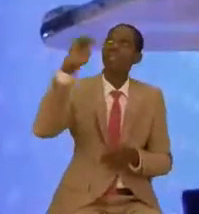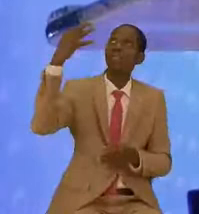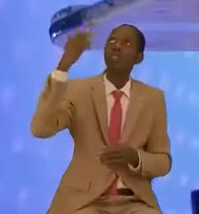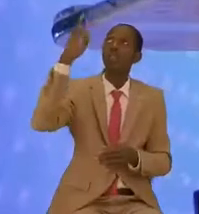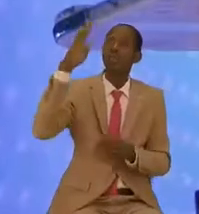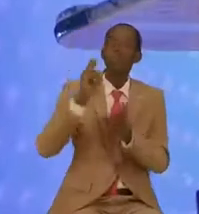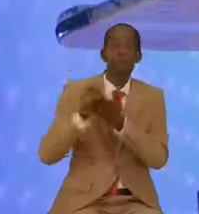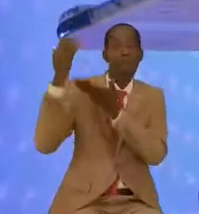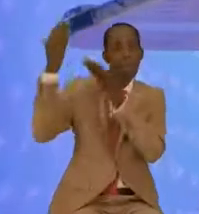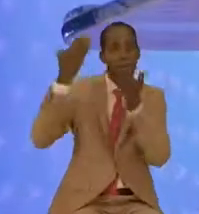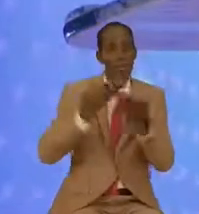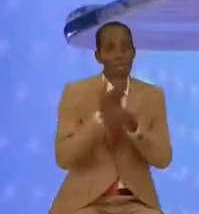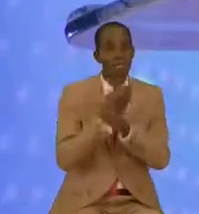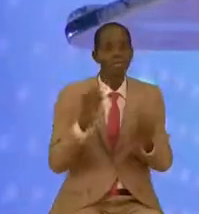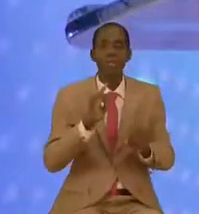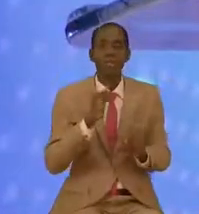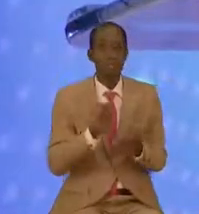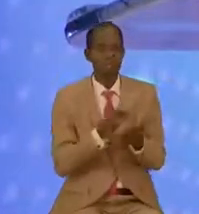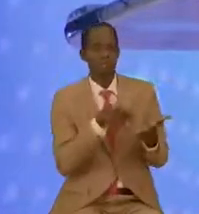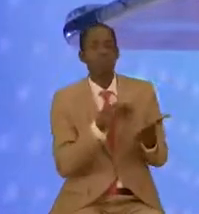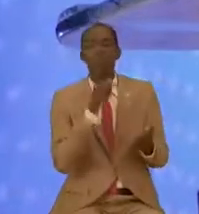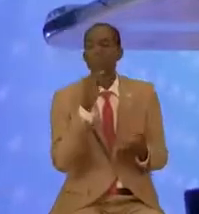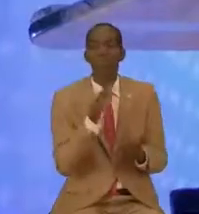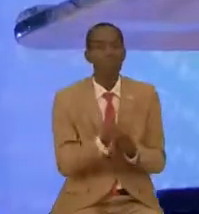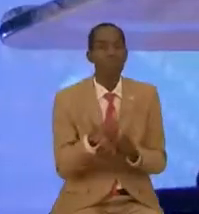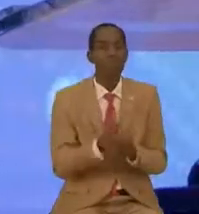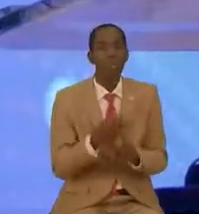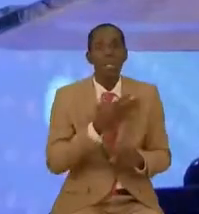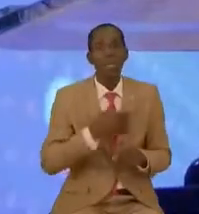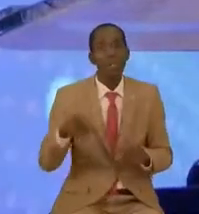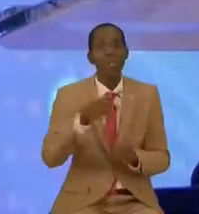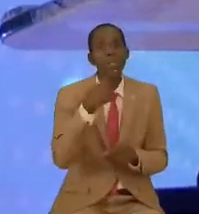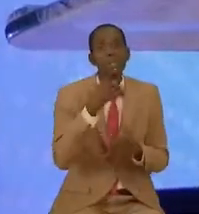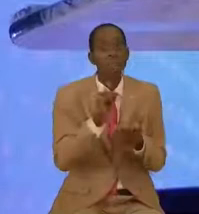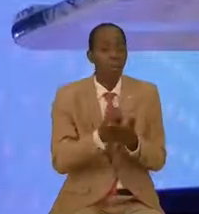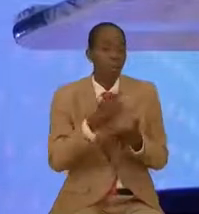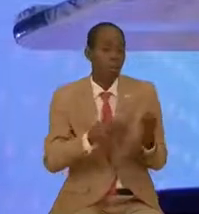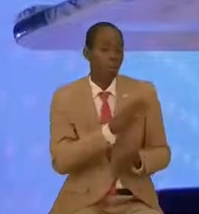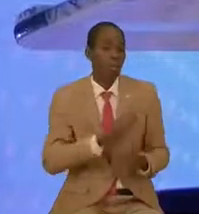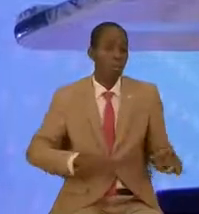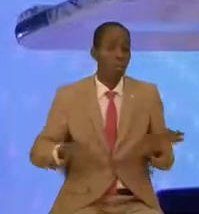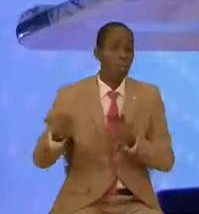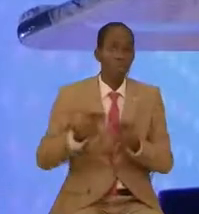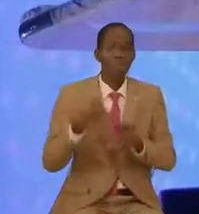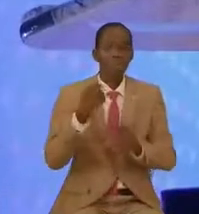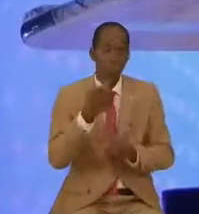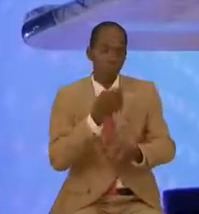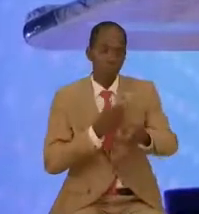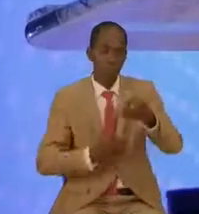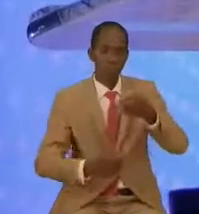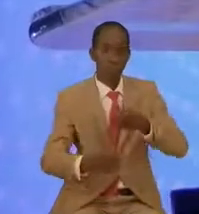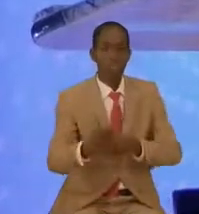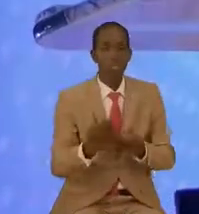Dieu, source de salut pour tout le monde, ne suffit pas. Ils disent que ce que Christ a fait,